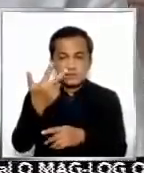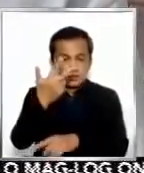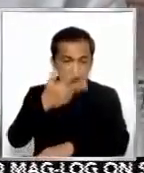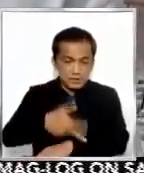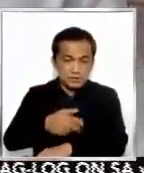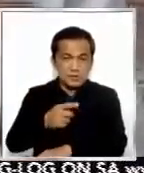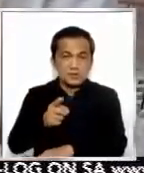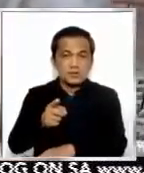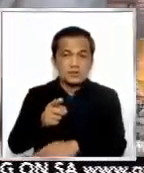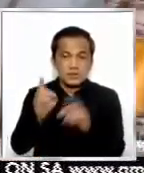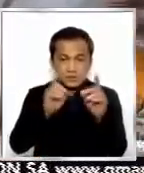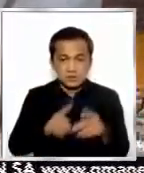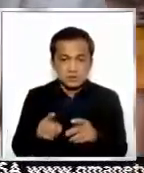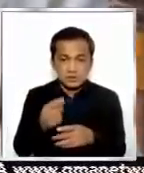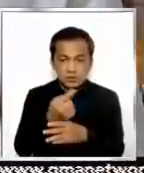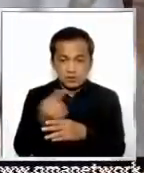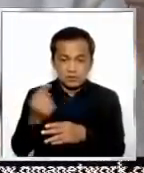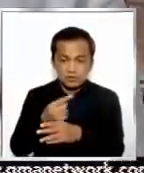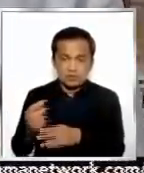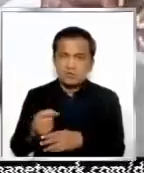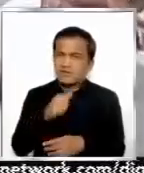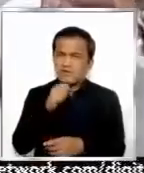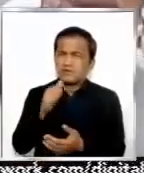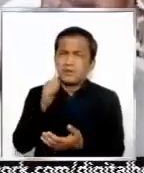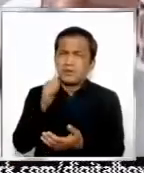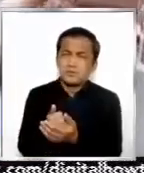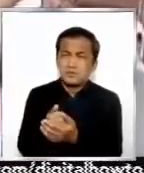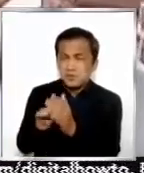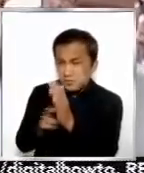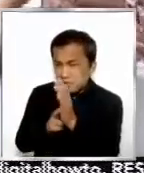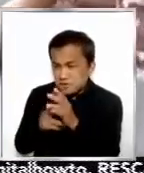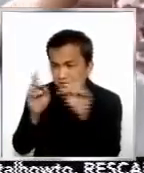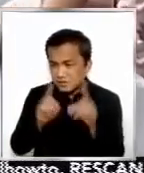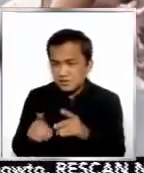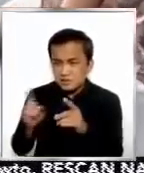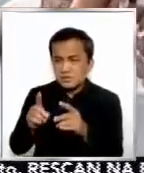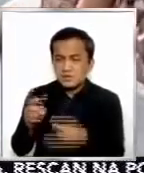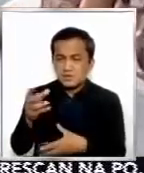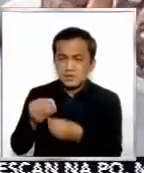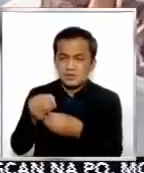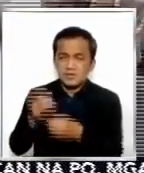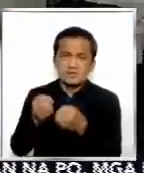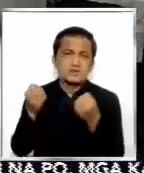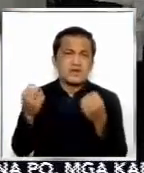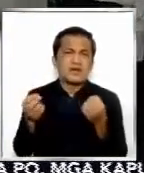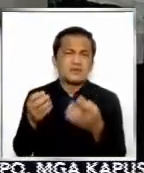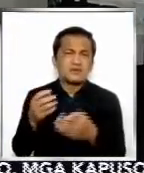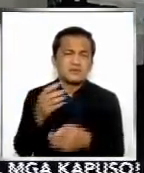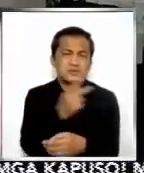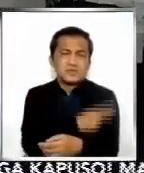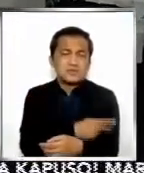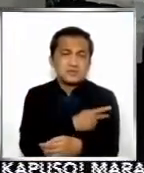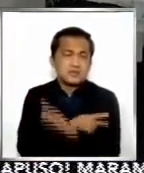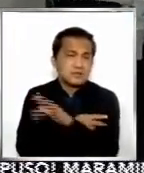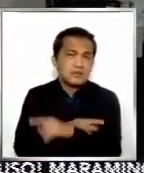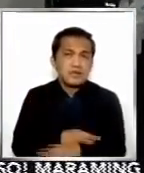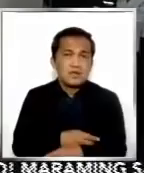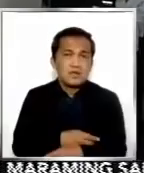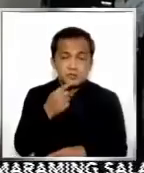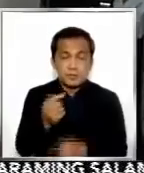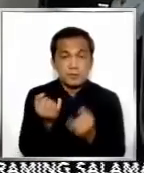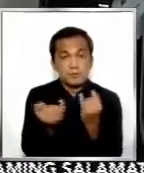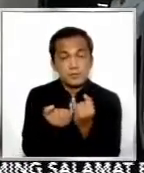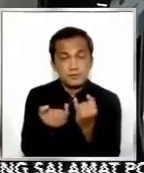kasi na-aprobahan yung 3 times na nire-request ko doon sa dialysis. For follow-up pa po kasi sa dami ng pasyente nila eh. Sabi ng PhilHealth, kung